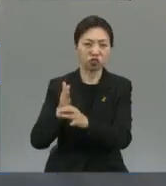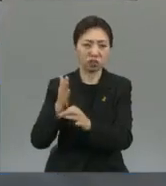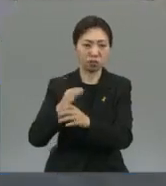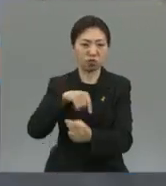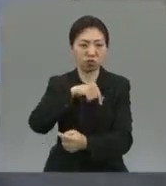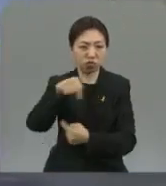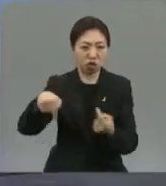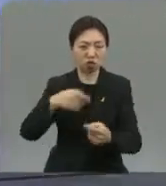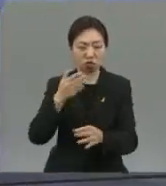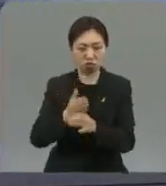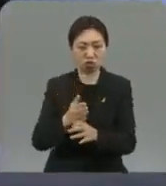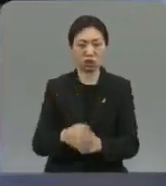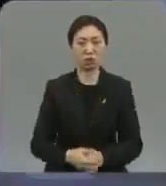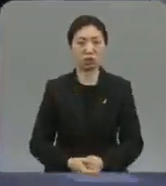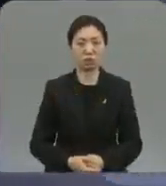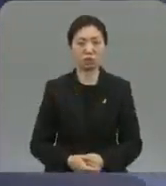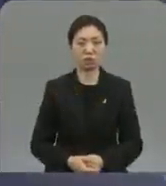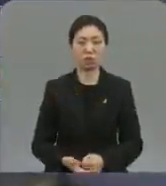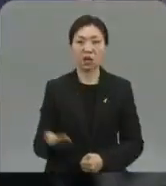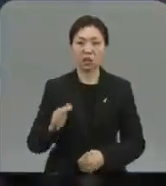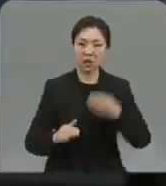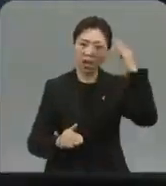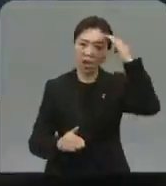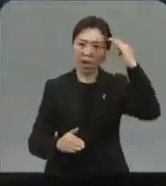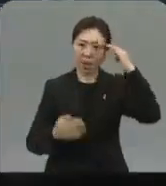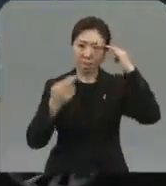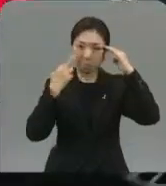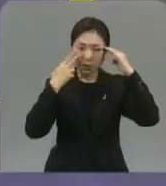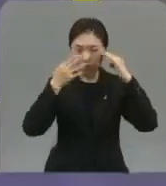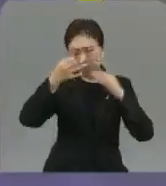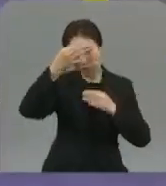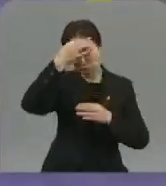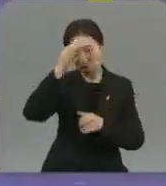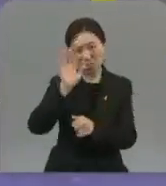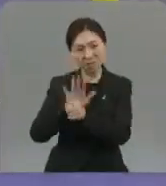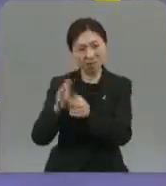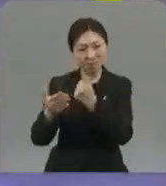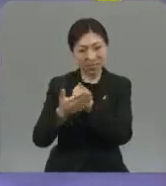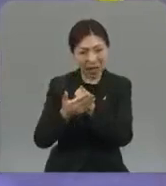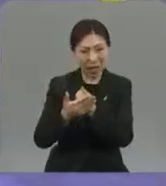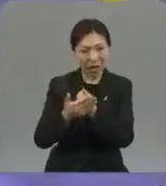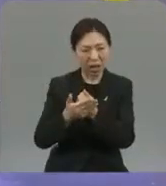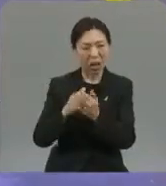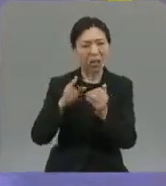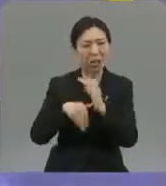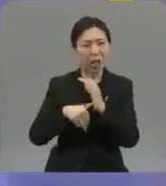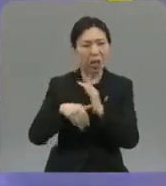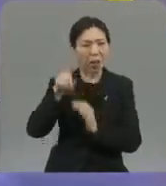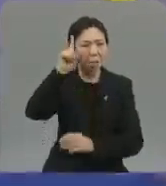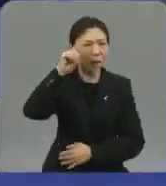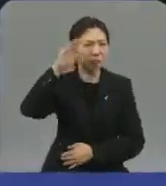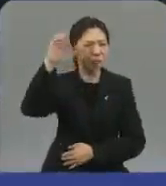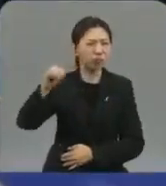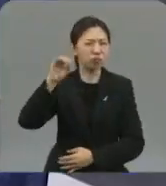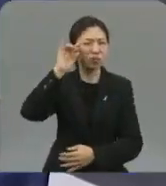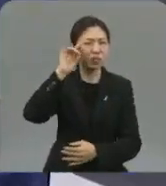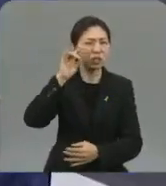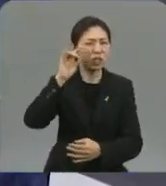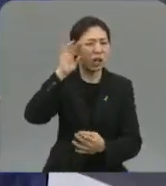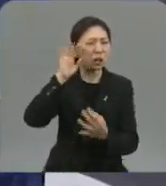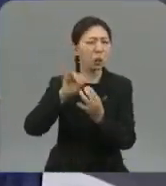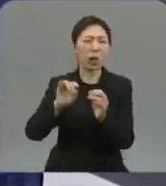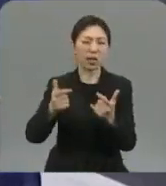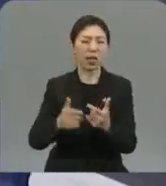que le pays du matin clair a émergé comme le leader mondial dans le secteur des technologies de pointe, dont les semi-conducteurs, les